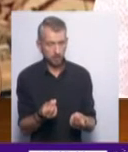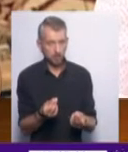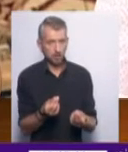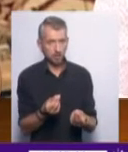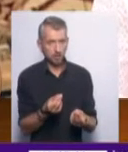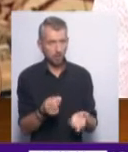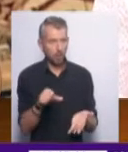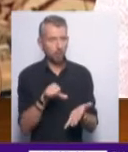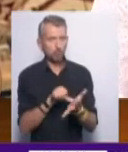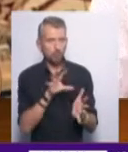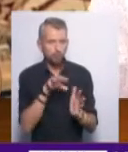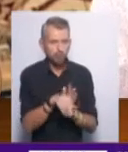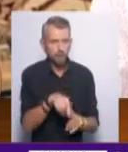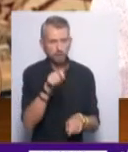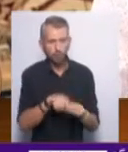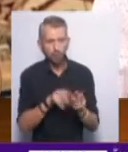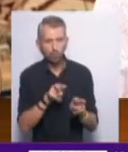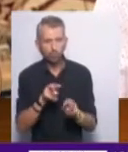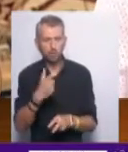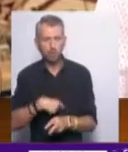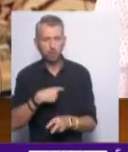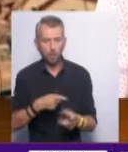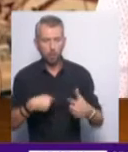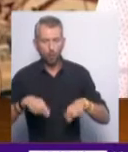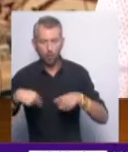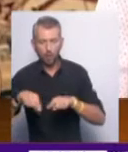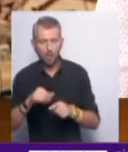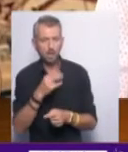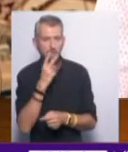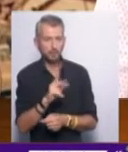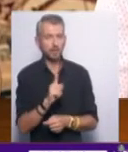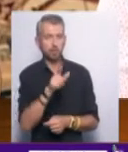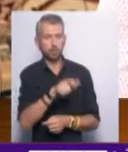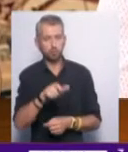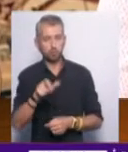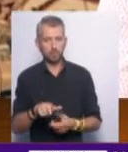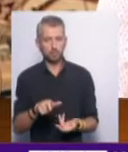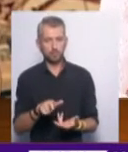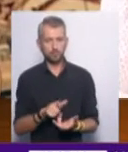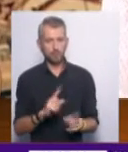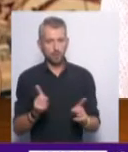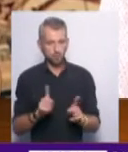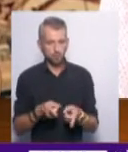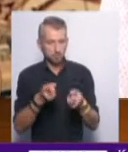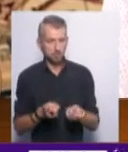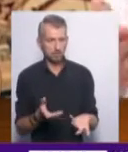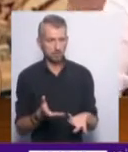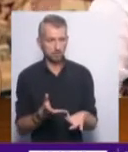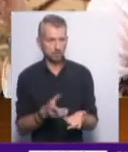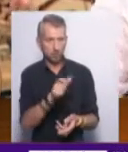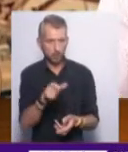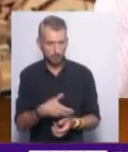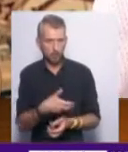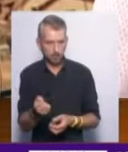долучайтесь, контролюйте у себе на округах і дивіться, щоб людям ну, щось дійсно перепадало,